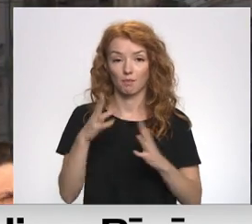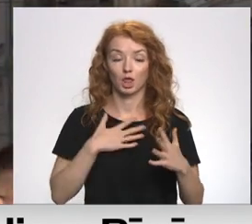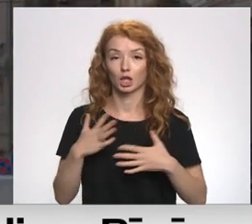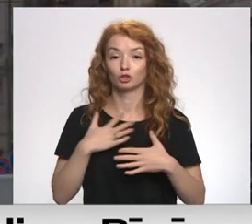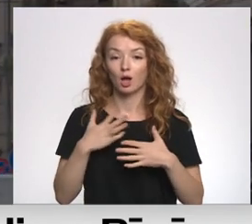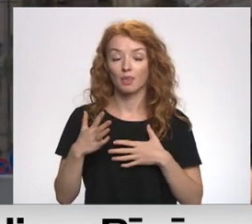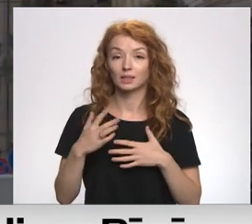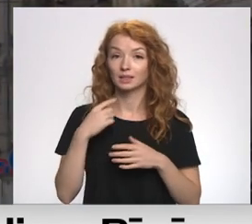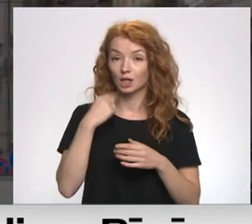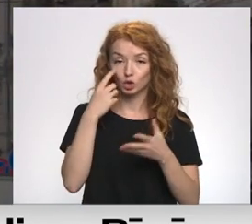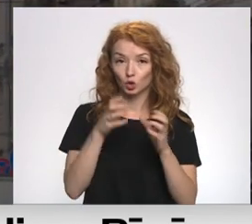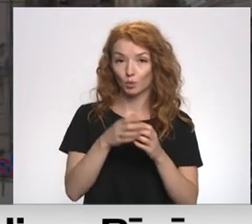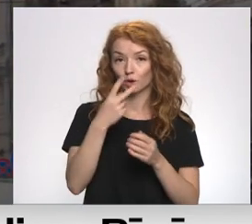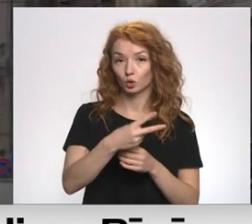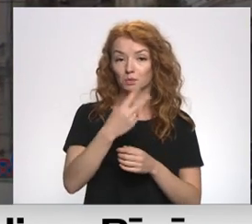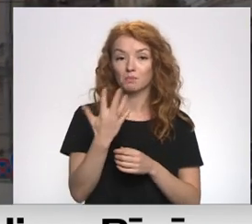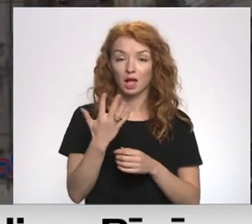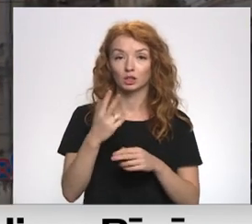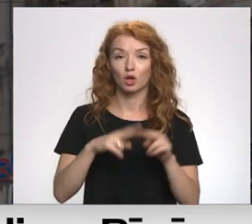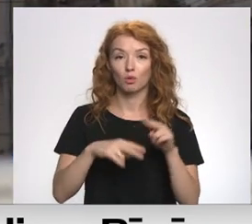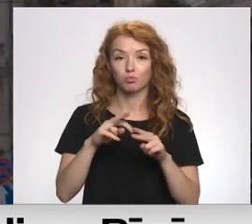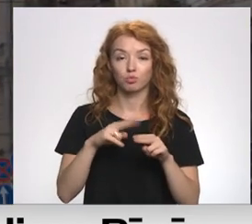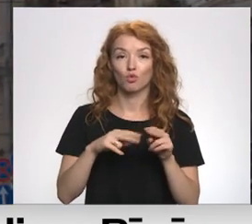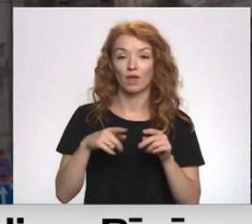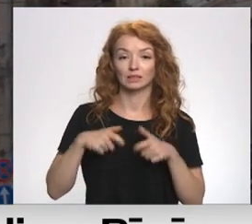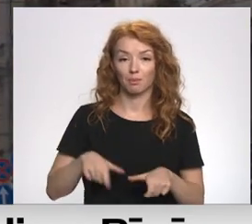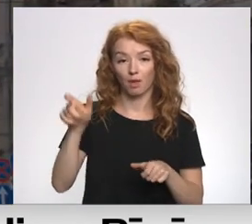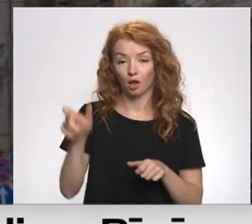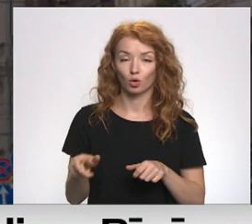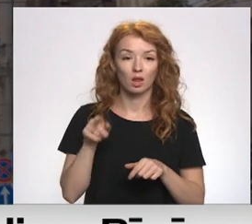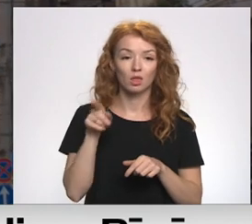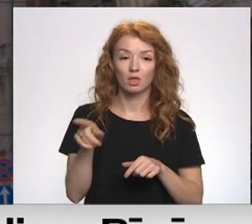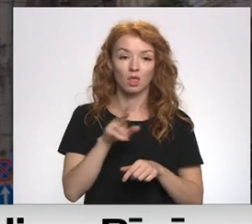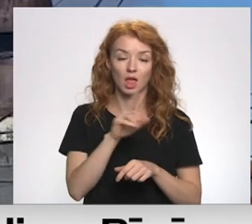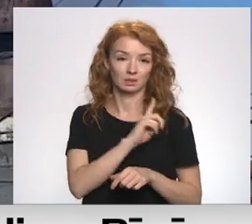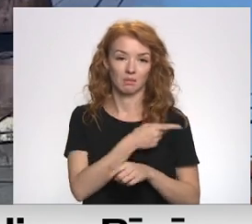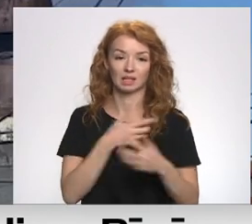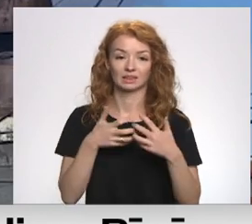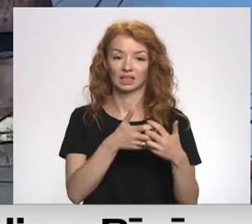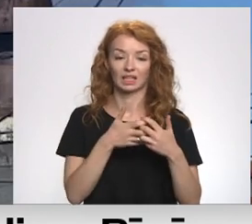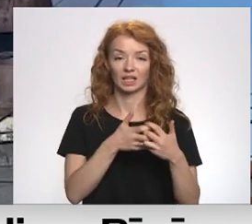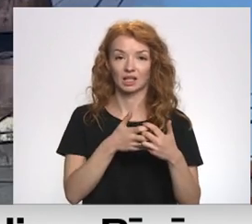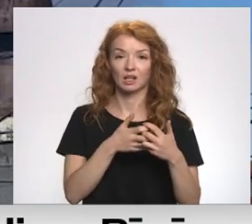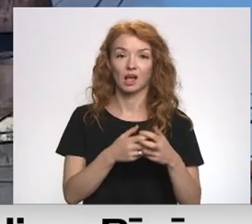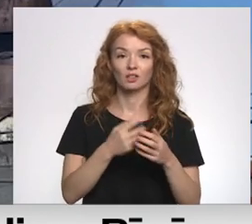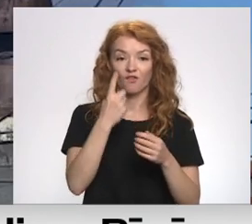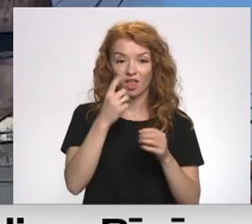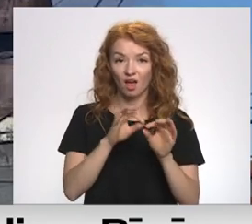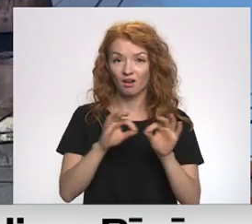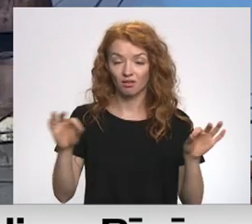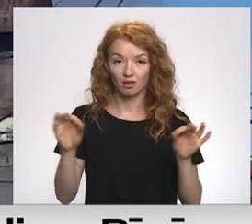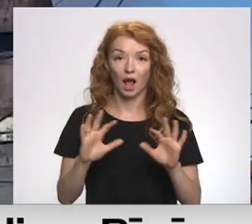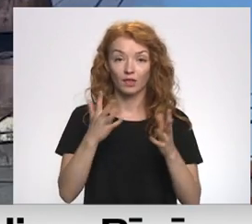nepatikšanās. Rīgas domē ir 25 būvinspektori, bet tie nejaudājot ar vadiem cīnīties. Viena nelegāla vada gadījums